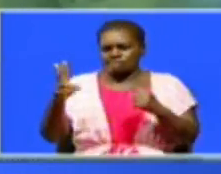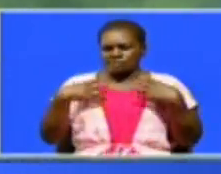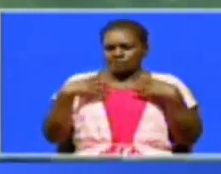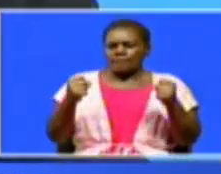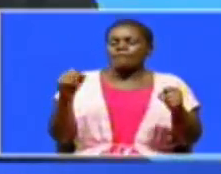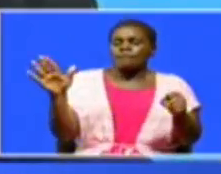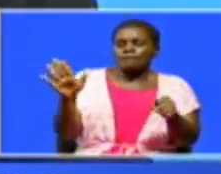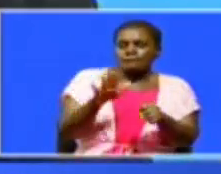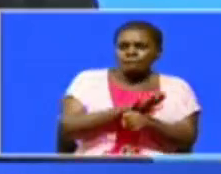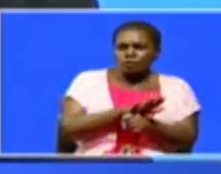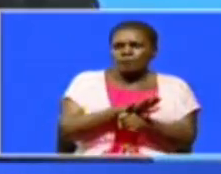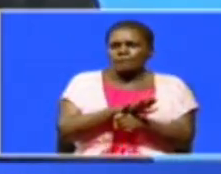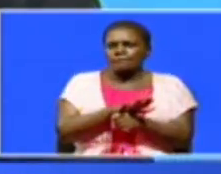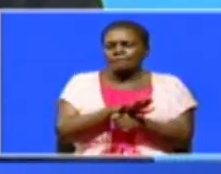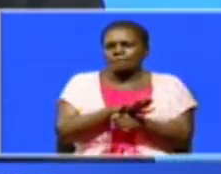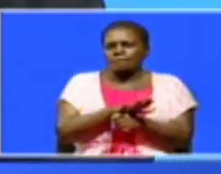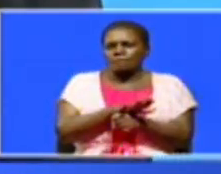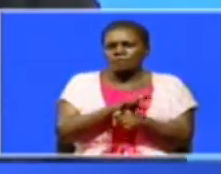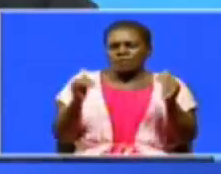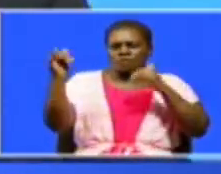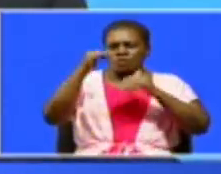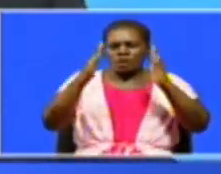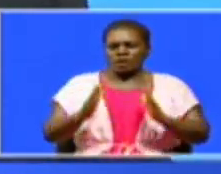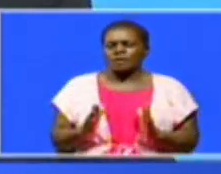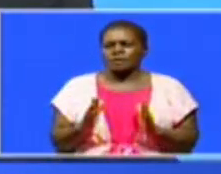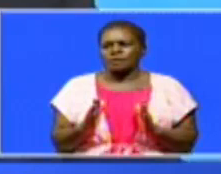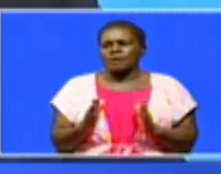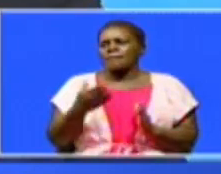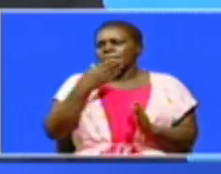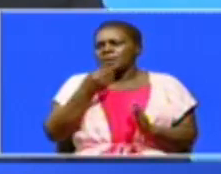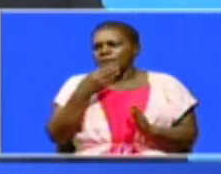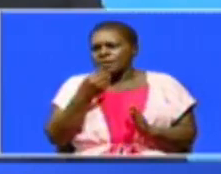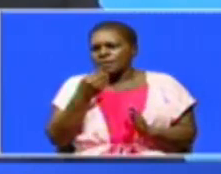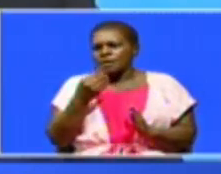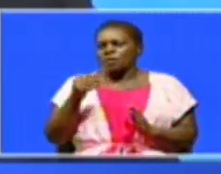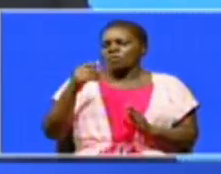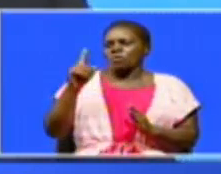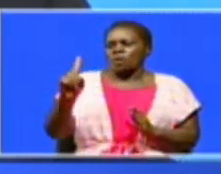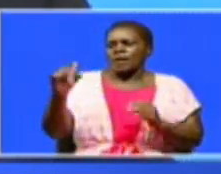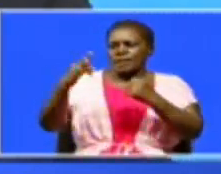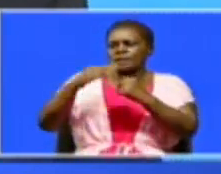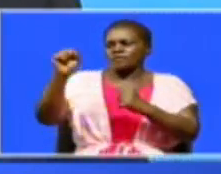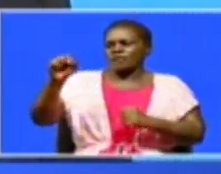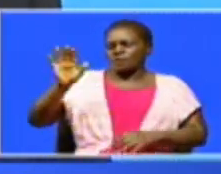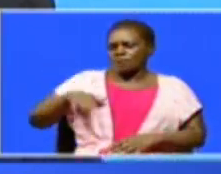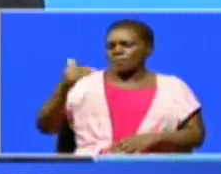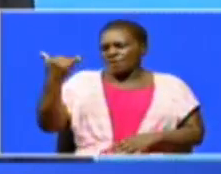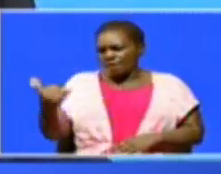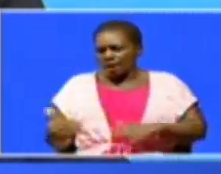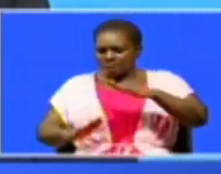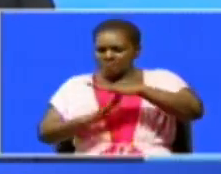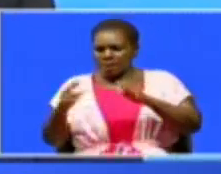wakiripotiwa kupona. Whereas 30 are foreigners, 312 are male, 185 are female, and the youngest